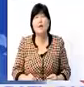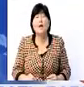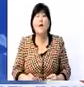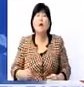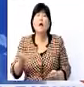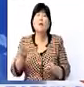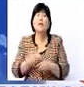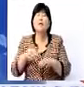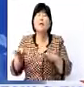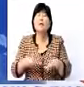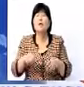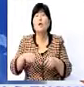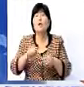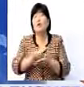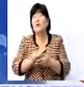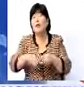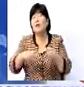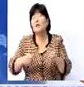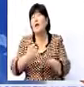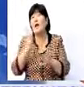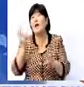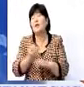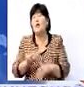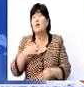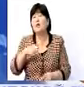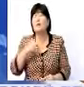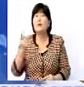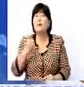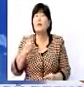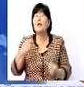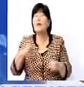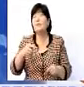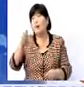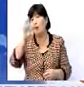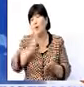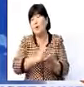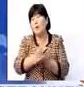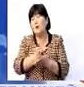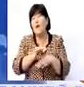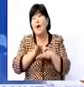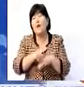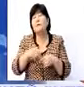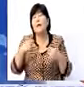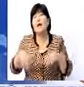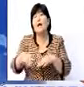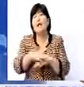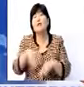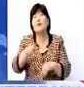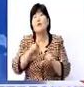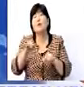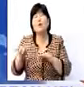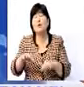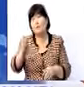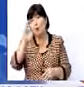Без беготни, бумажной волокиты и очередей. В Кызылорде прошла первая ярмарка госуслуг. Организатор ярмарки – департамент по